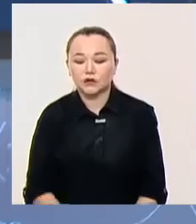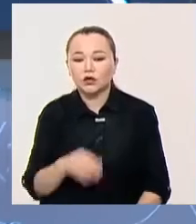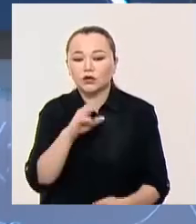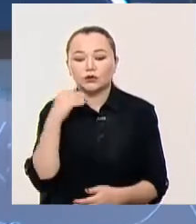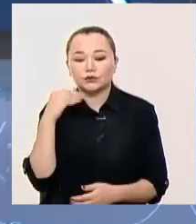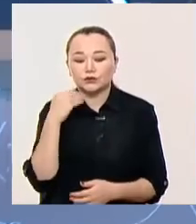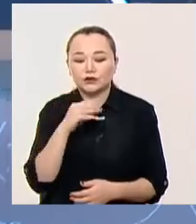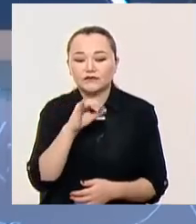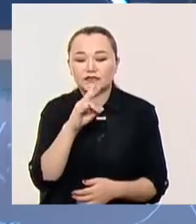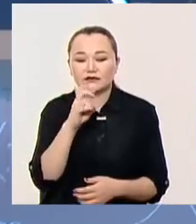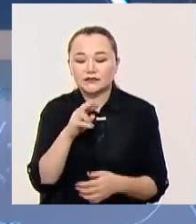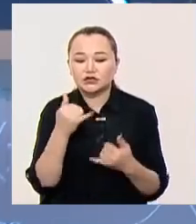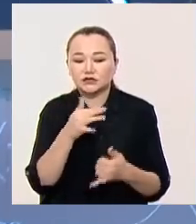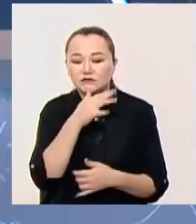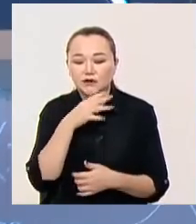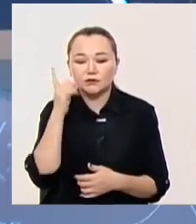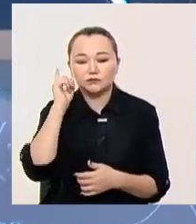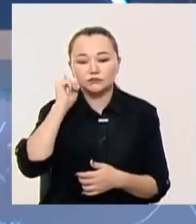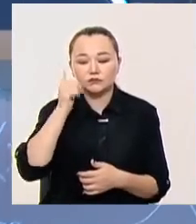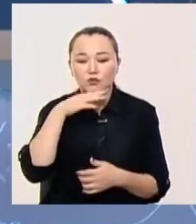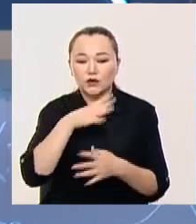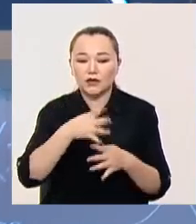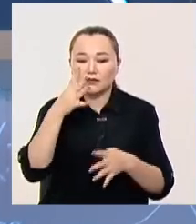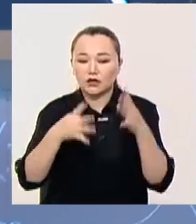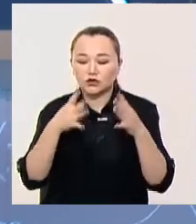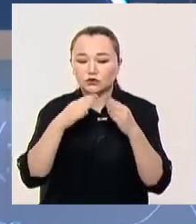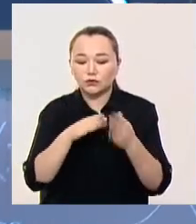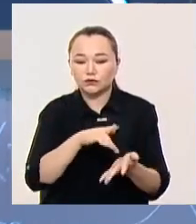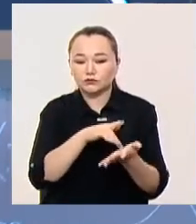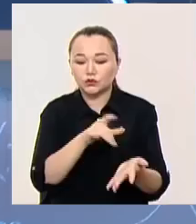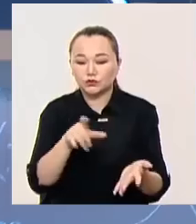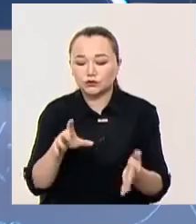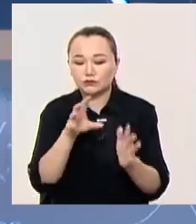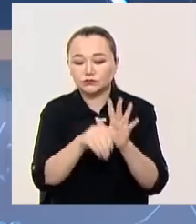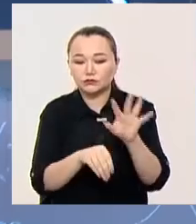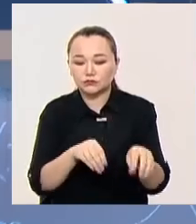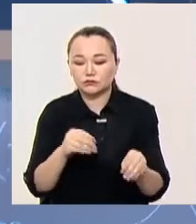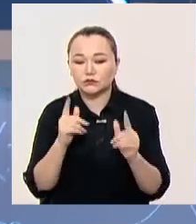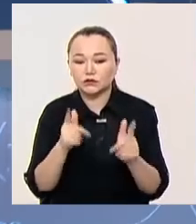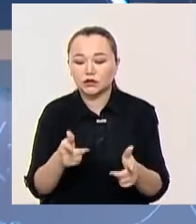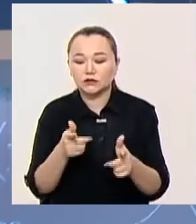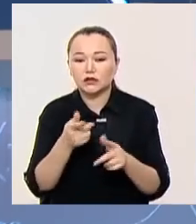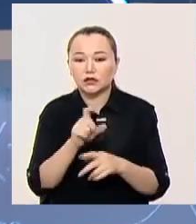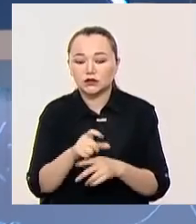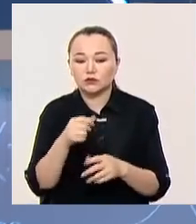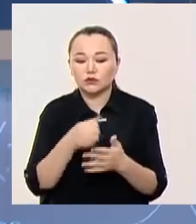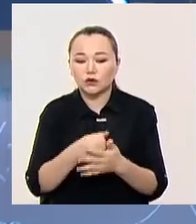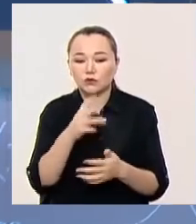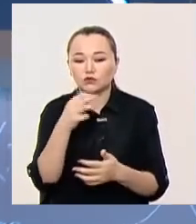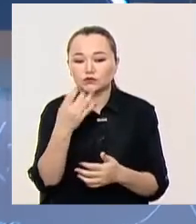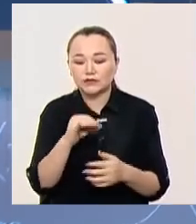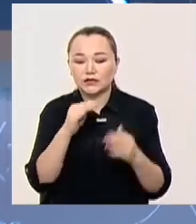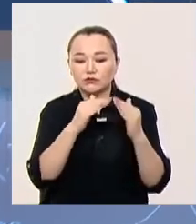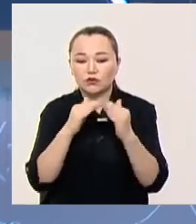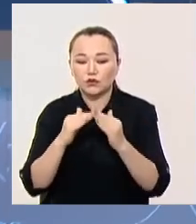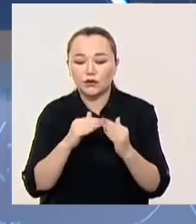Түркия Византия заманындағы көне көп қабатты үйлерге саяхатшыларды қоныстандыруды қолға алды. Бұған дейін мұражай болған